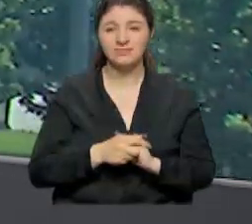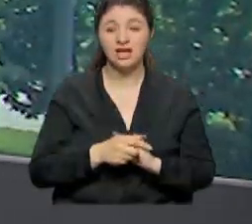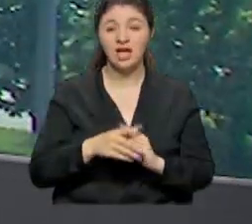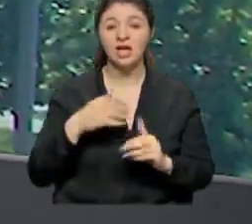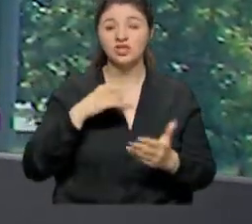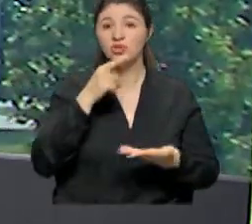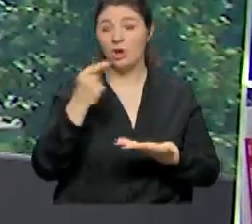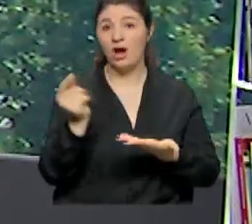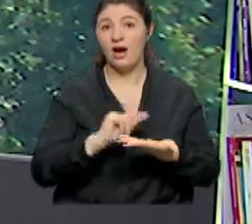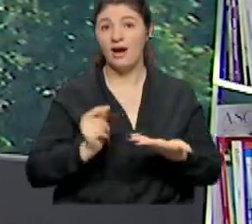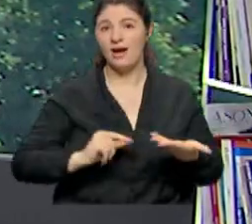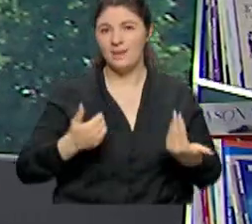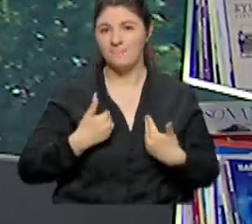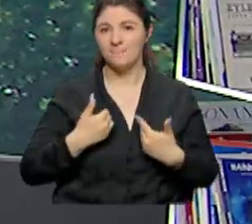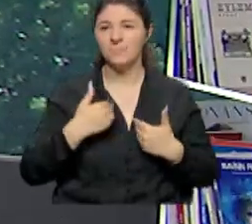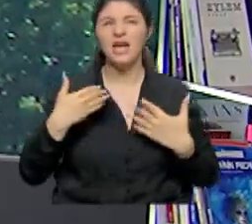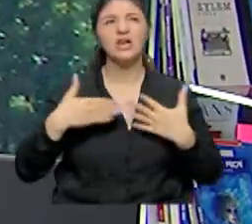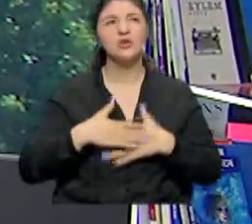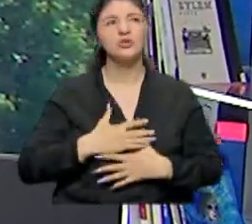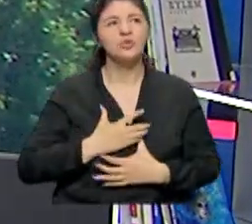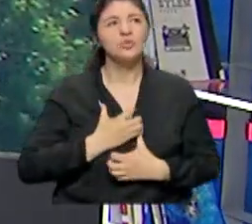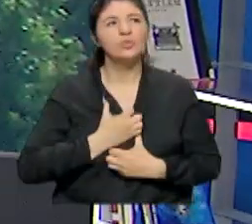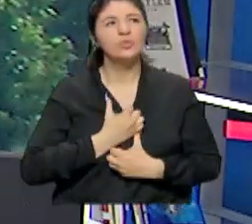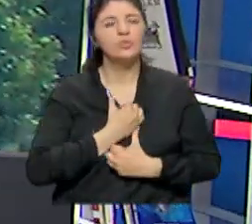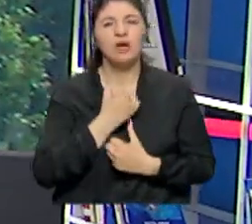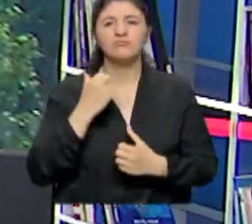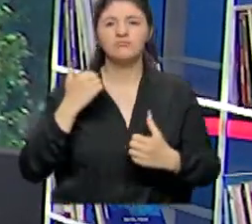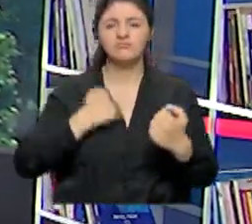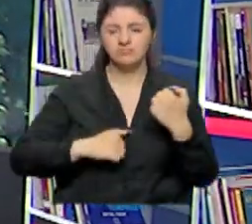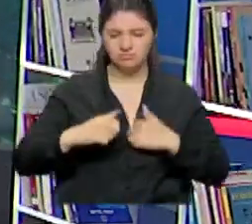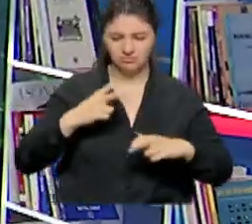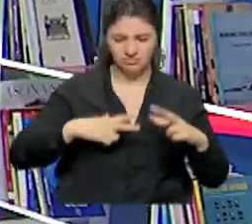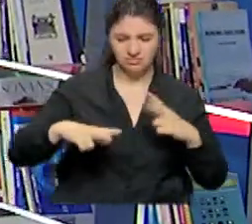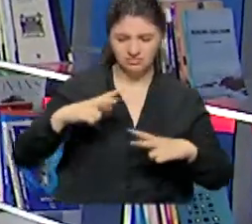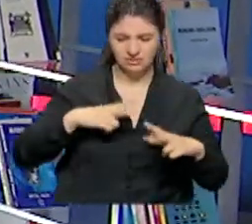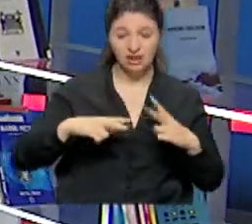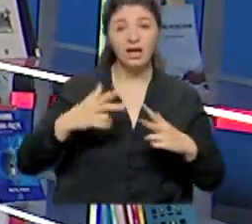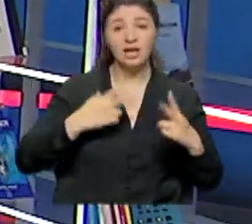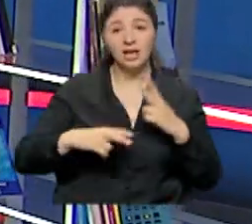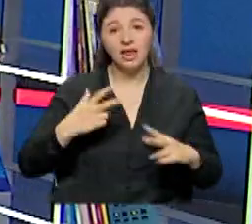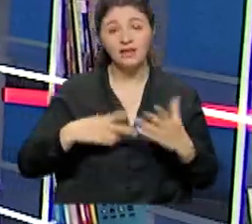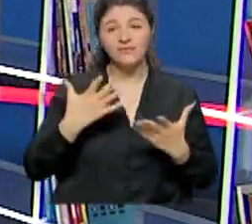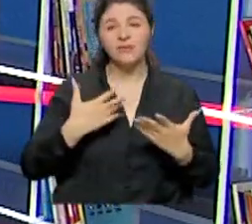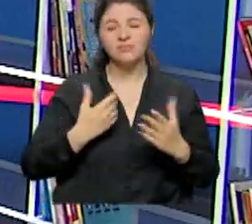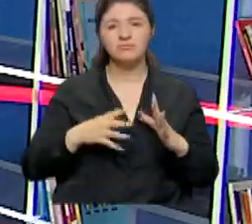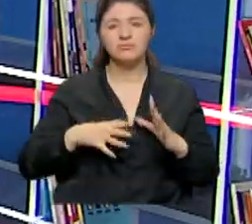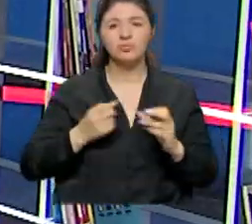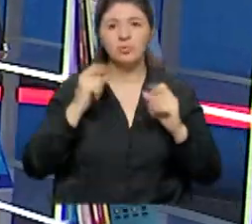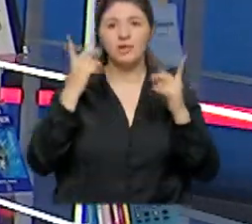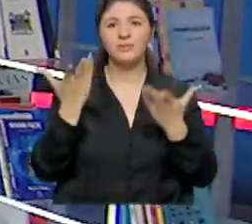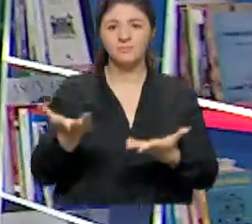şairim geceleri hüzünler giydirdim giydirdim ve dirildim